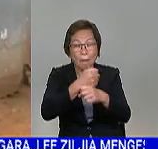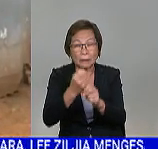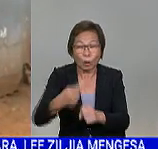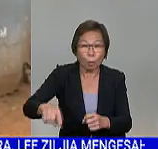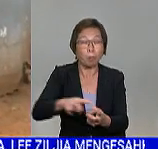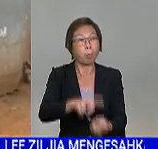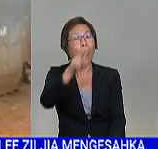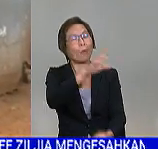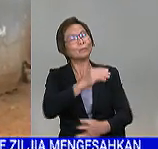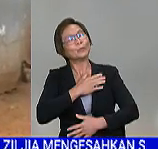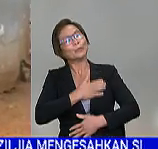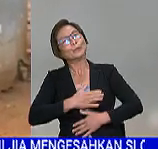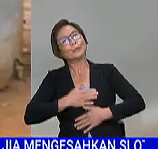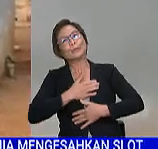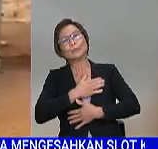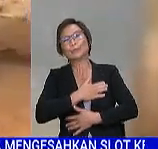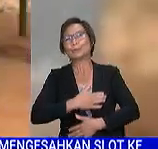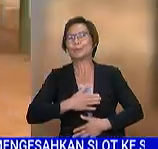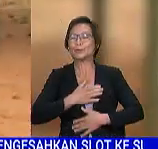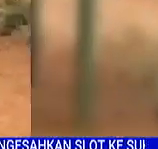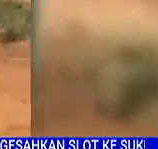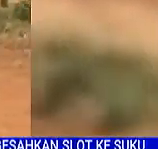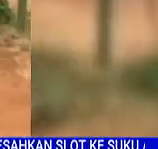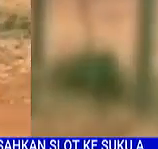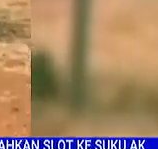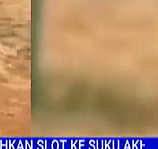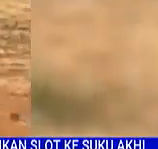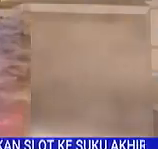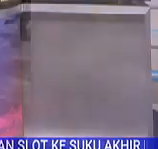terhibur.